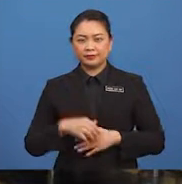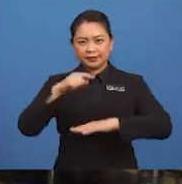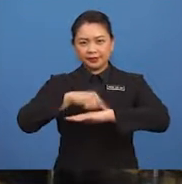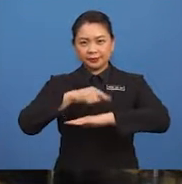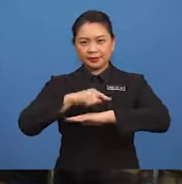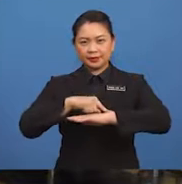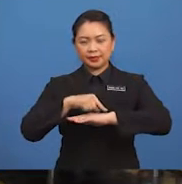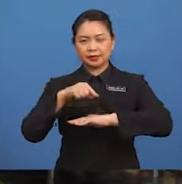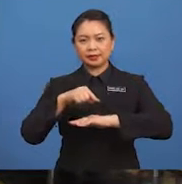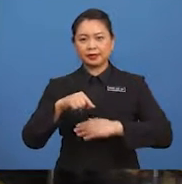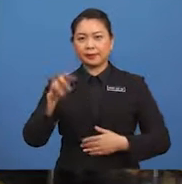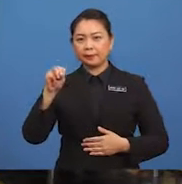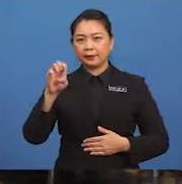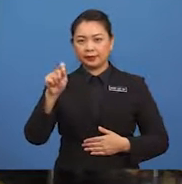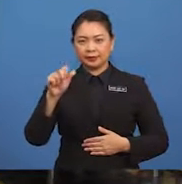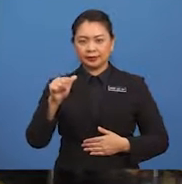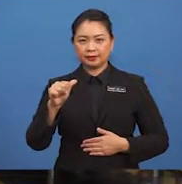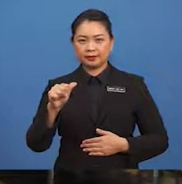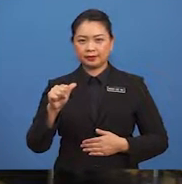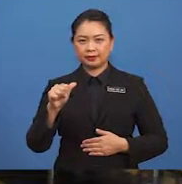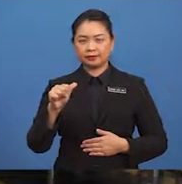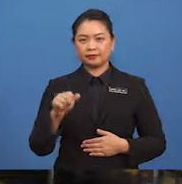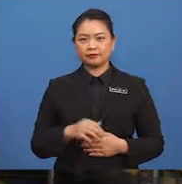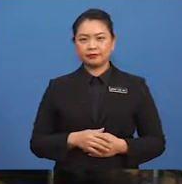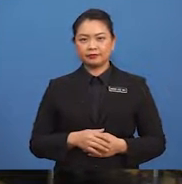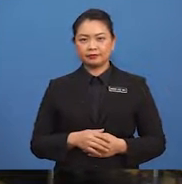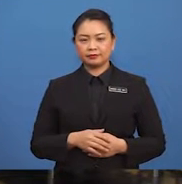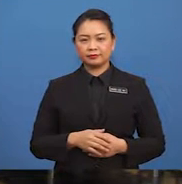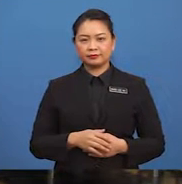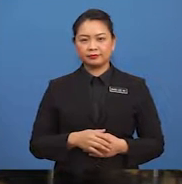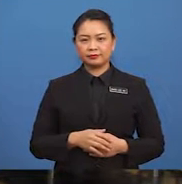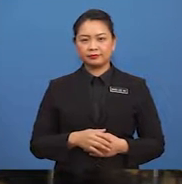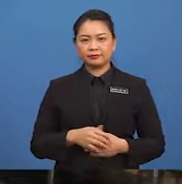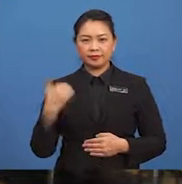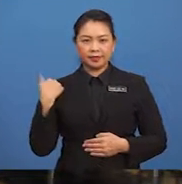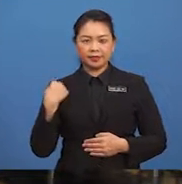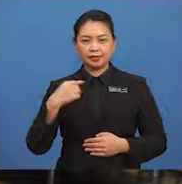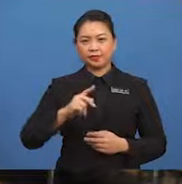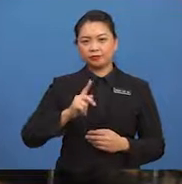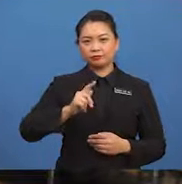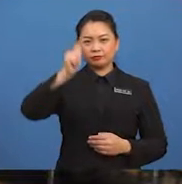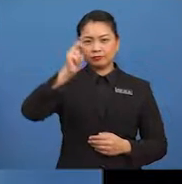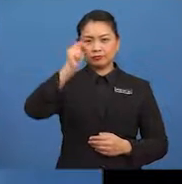Semasa metafasa, sentriol berada di kutub sel yang bertentangan.